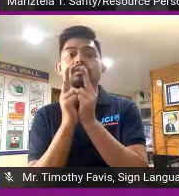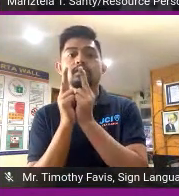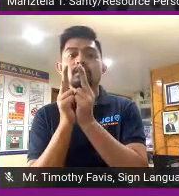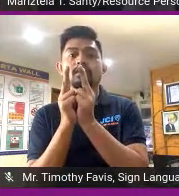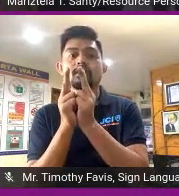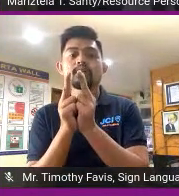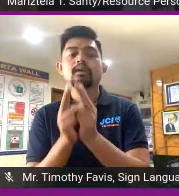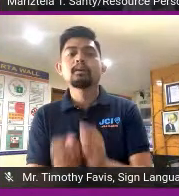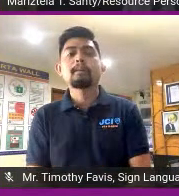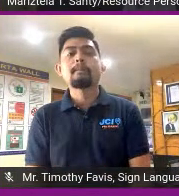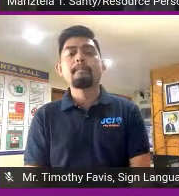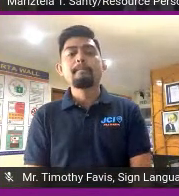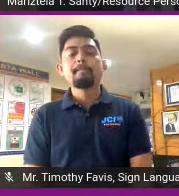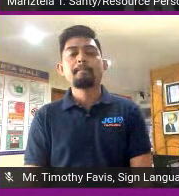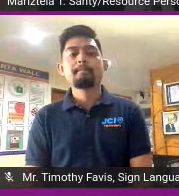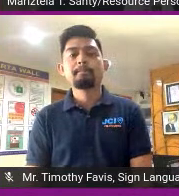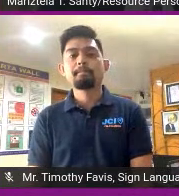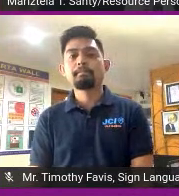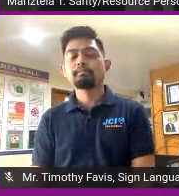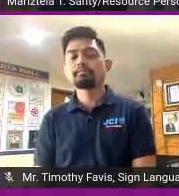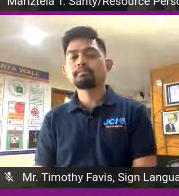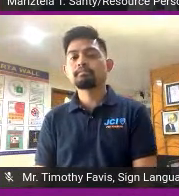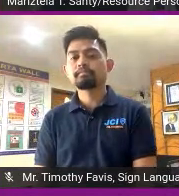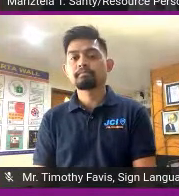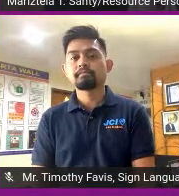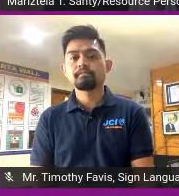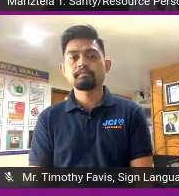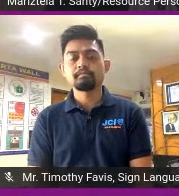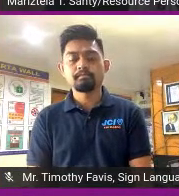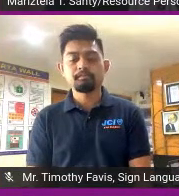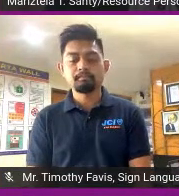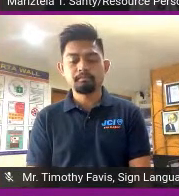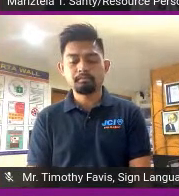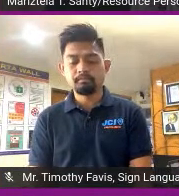and apod kayan, companionship or